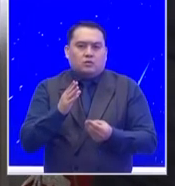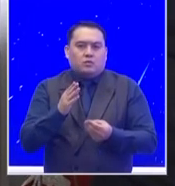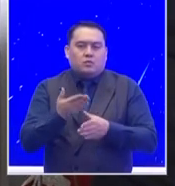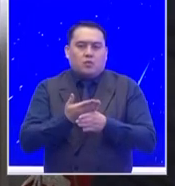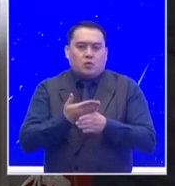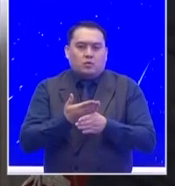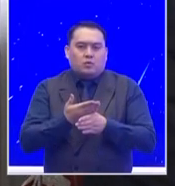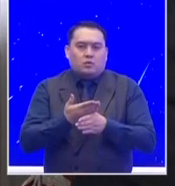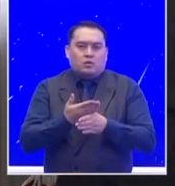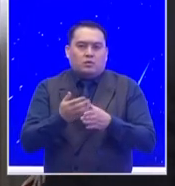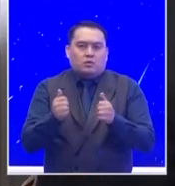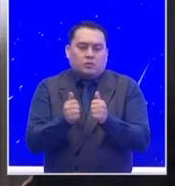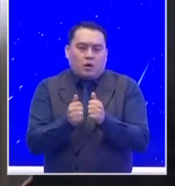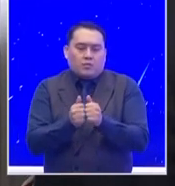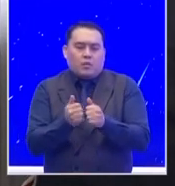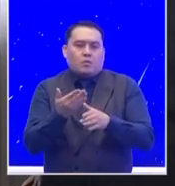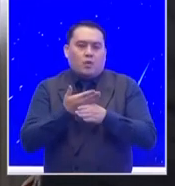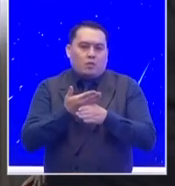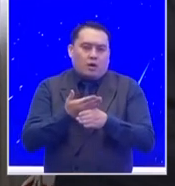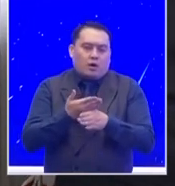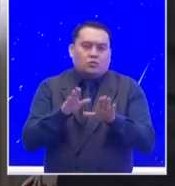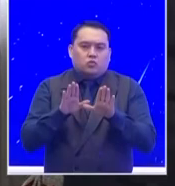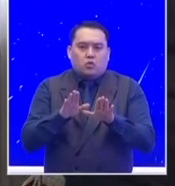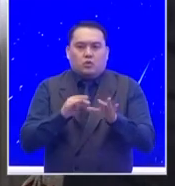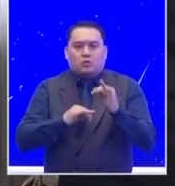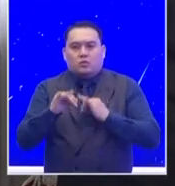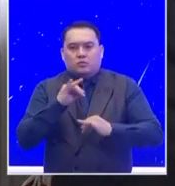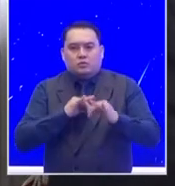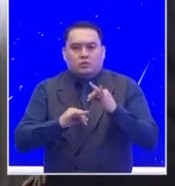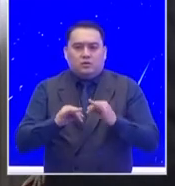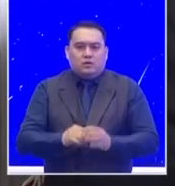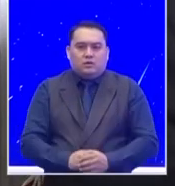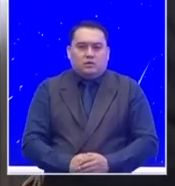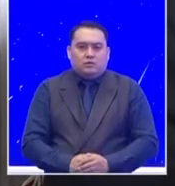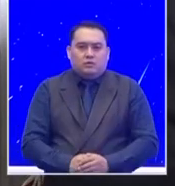волонтеры находиться рядом, помогать, не только помогать, и разговаривать, беседовать.